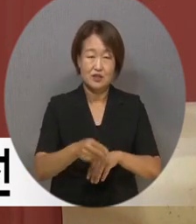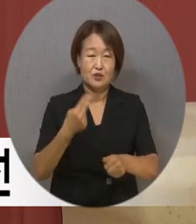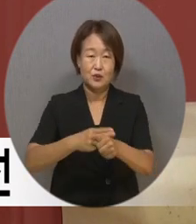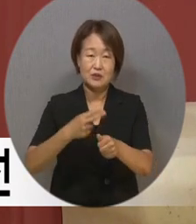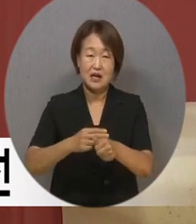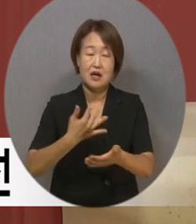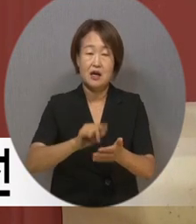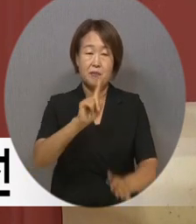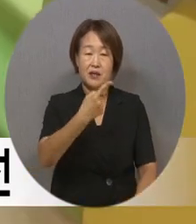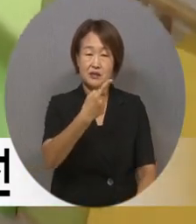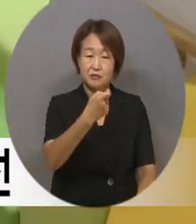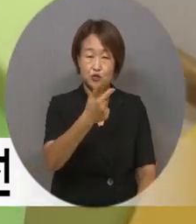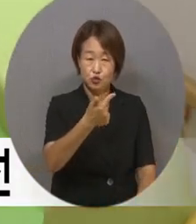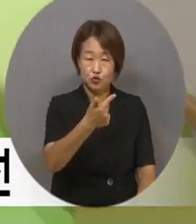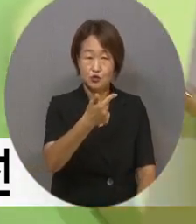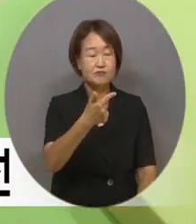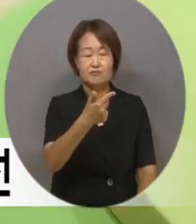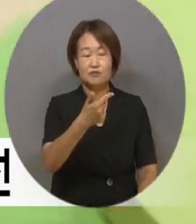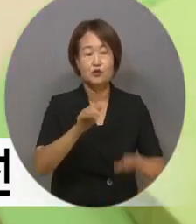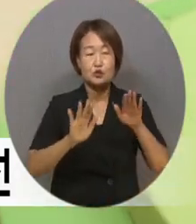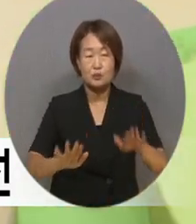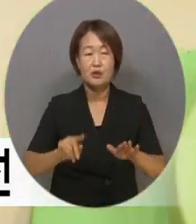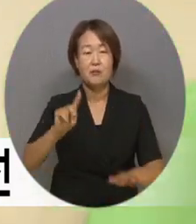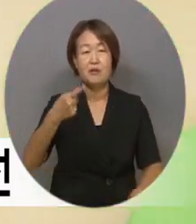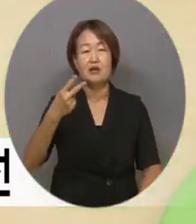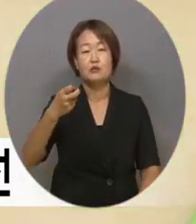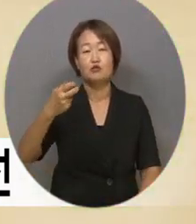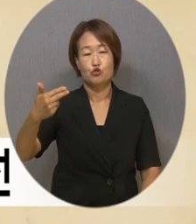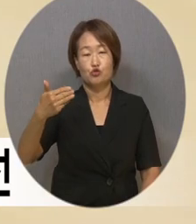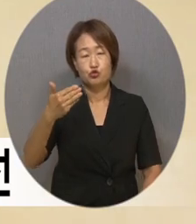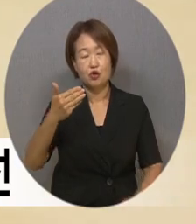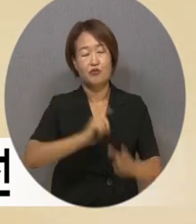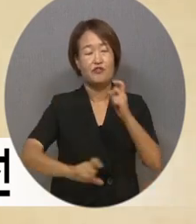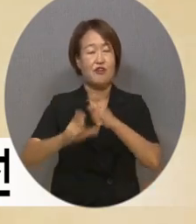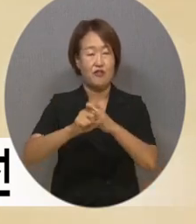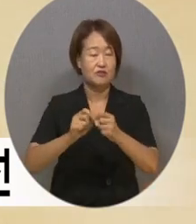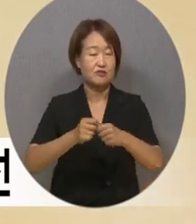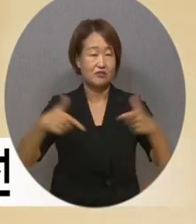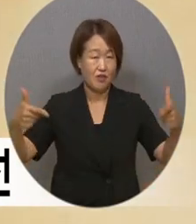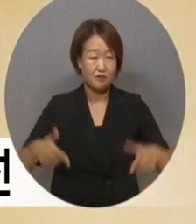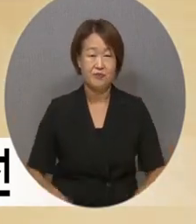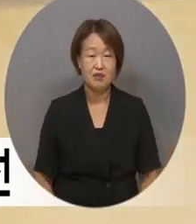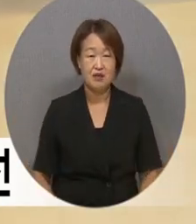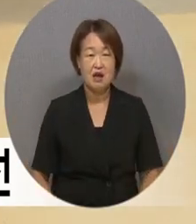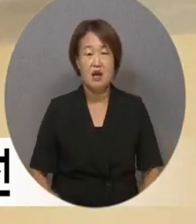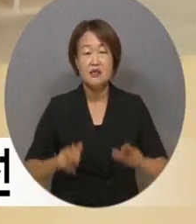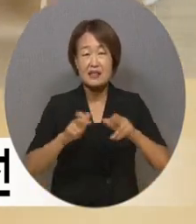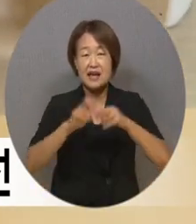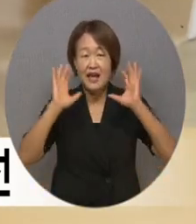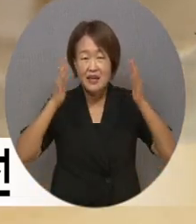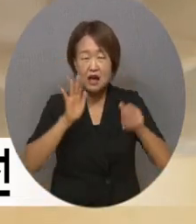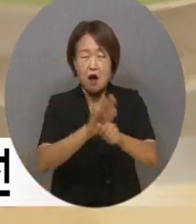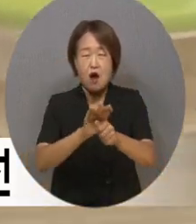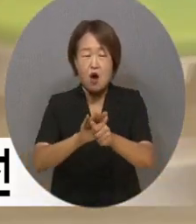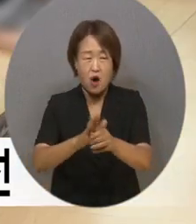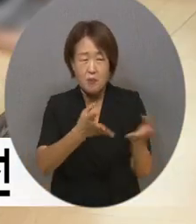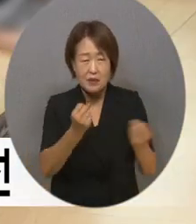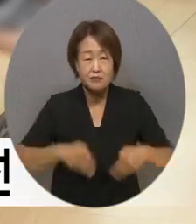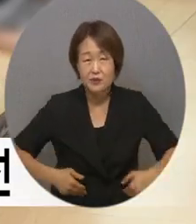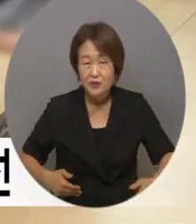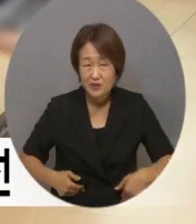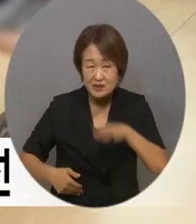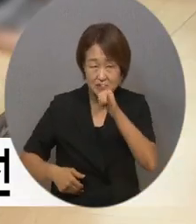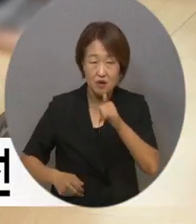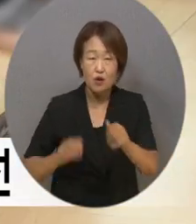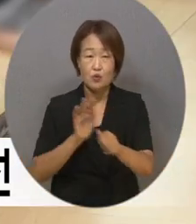지난해 16개수에서 올해 백수물 9개소로 확대했습니다 손이 많이 가는 장애 영유아반에는 장애아